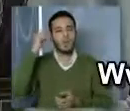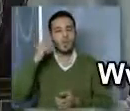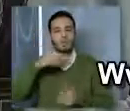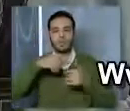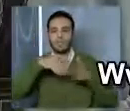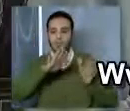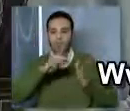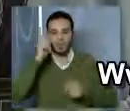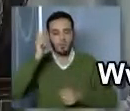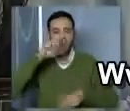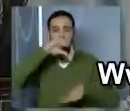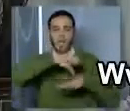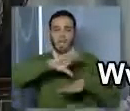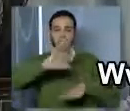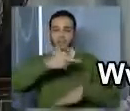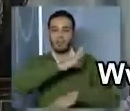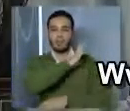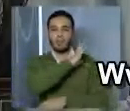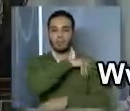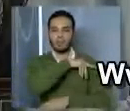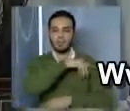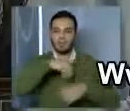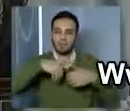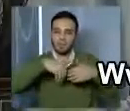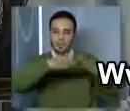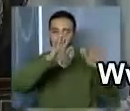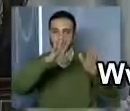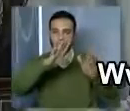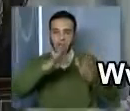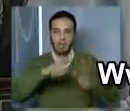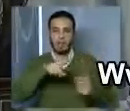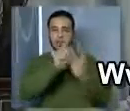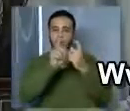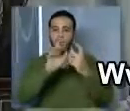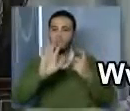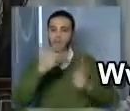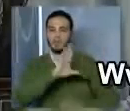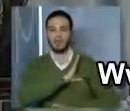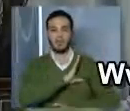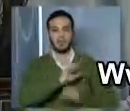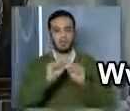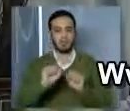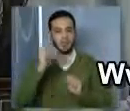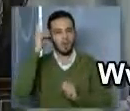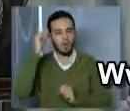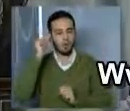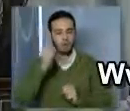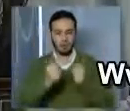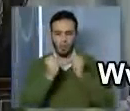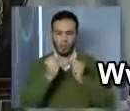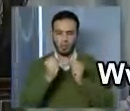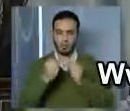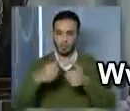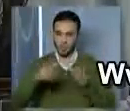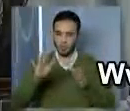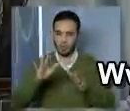مؤمنة صادقة في الخليل بمفردها تقاوم أعتى آلة عسكرية يا إخواني بمفردها؟ ده